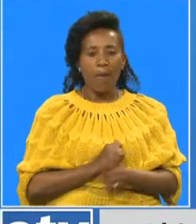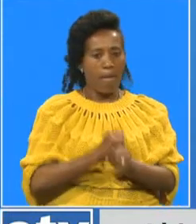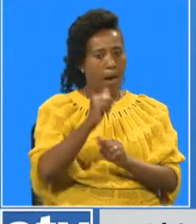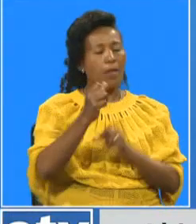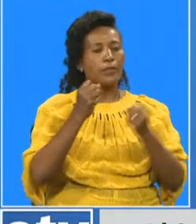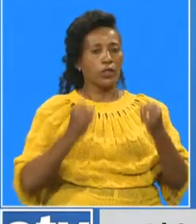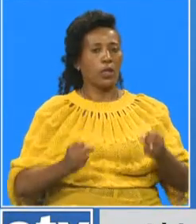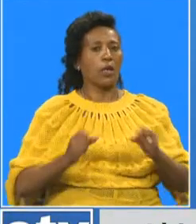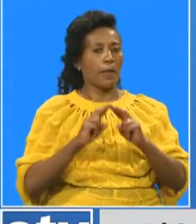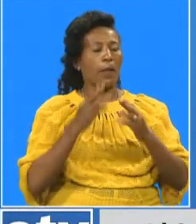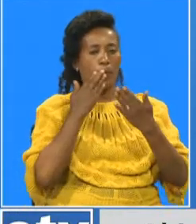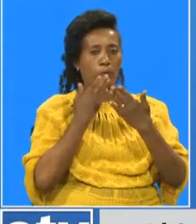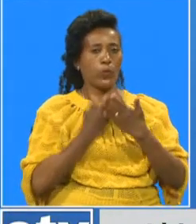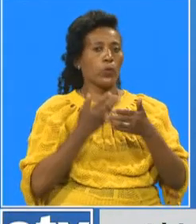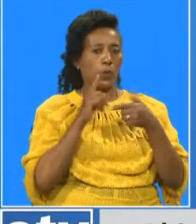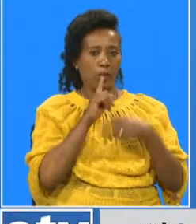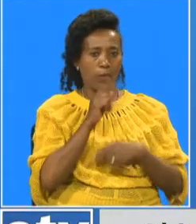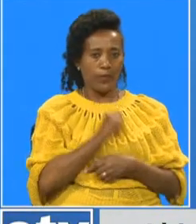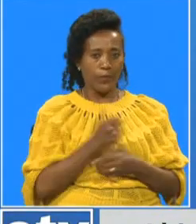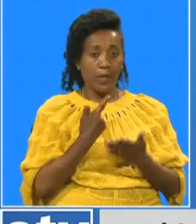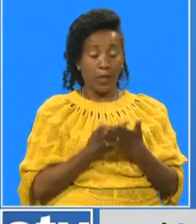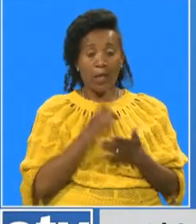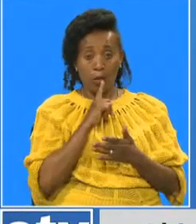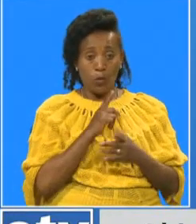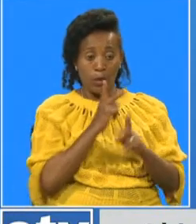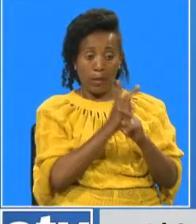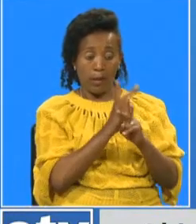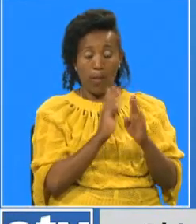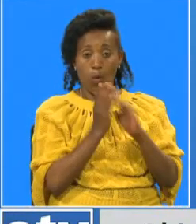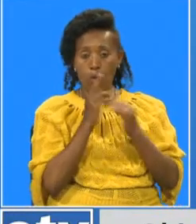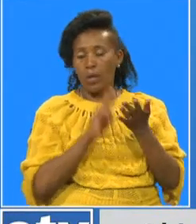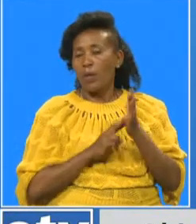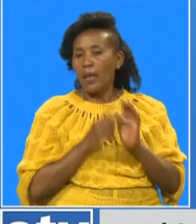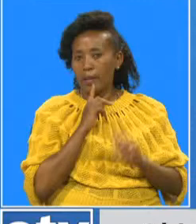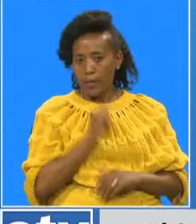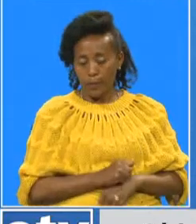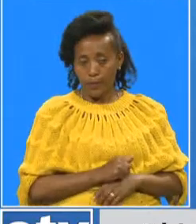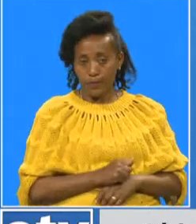ማለፍ ቢቻል በጣም ጥሩ ነው። የህግ ጉዳዮቹ እንደተጠበቁ ሆነው ማለት ነው።